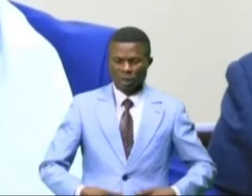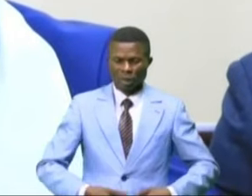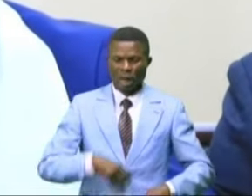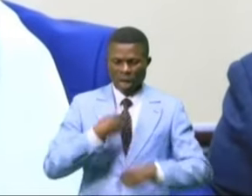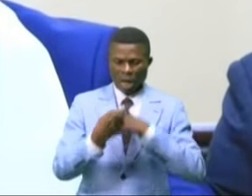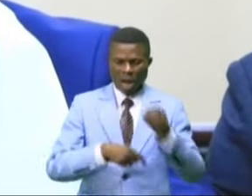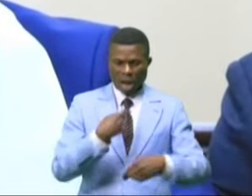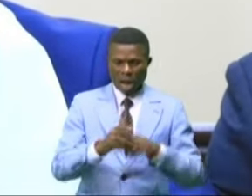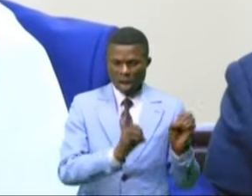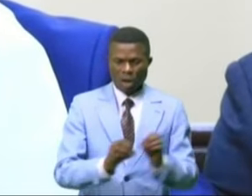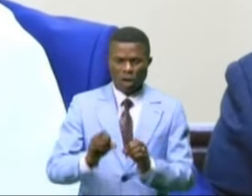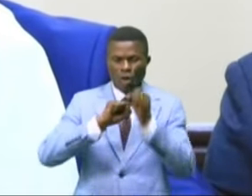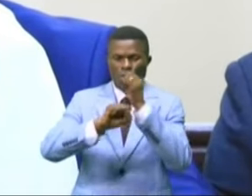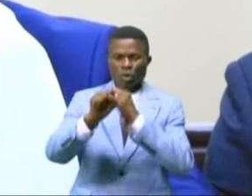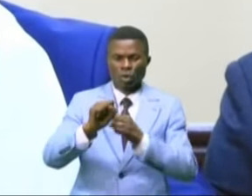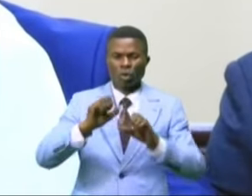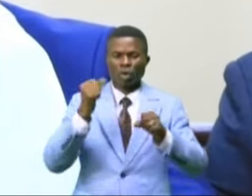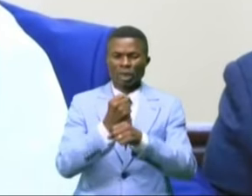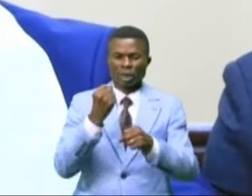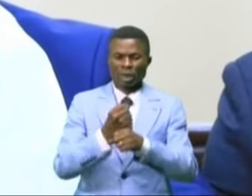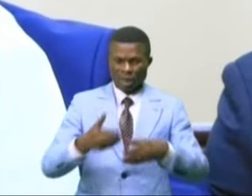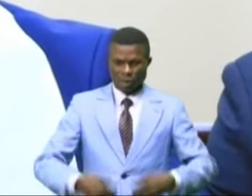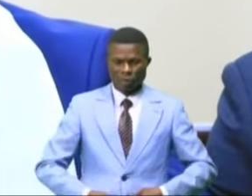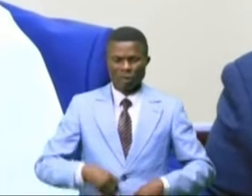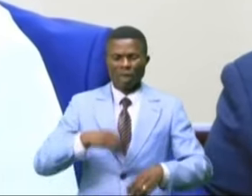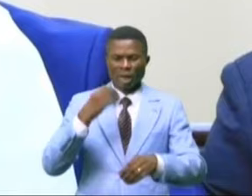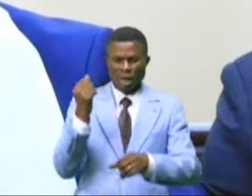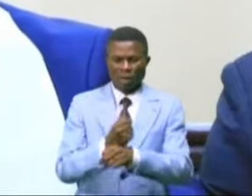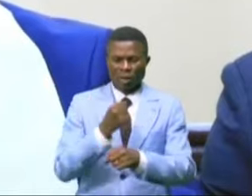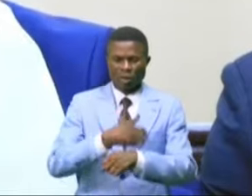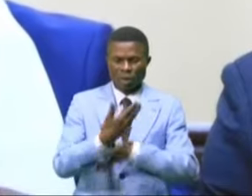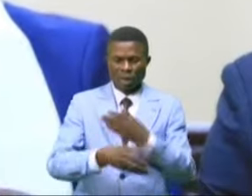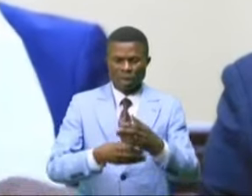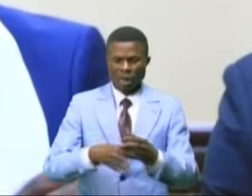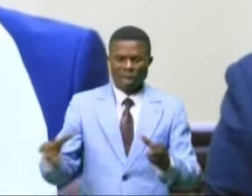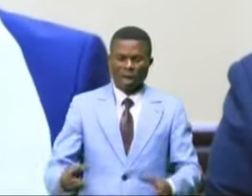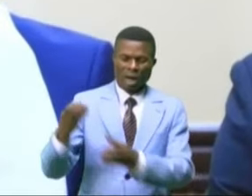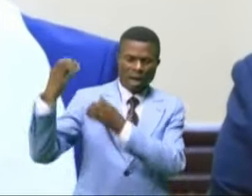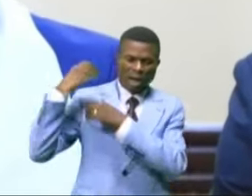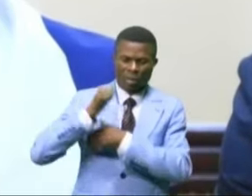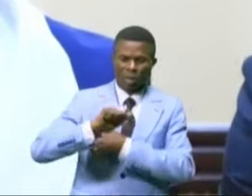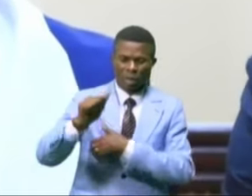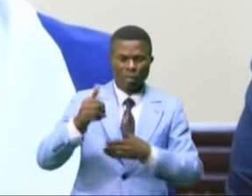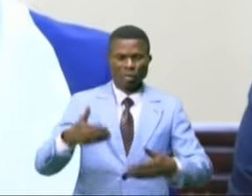campagnes pour l'entrepreneuriat des jeunes, l'emploi et l'autoprise